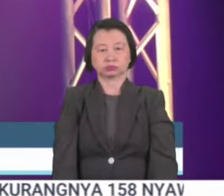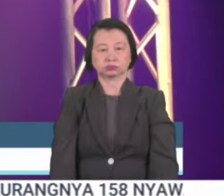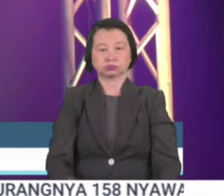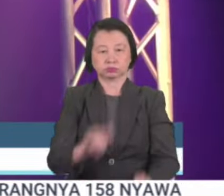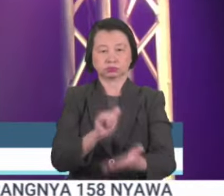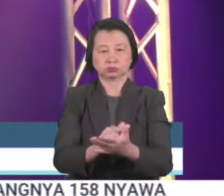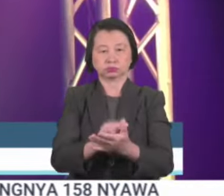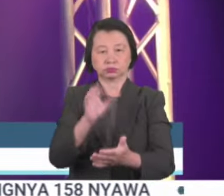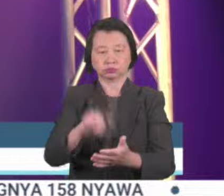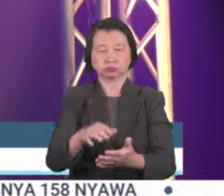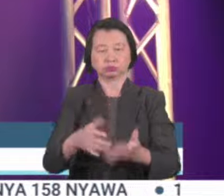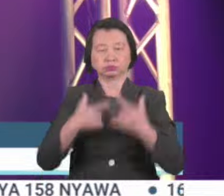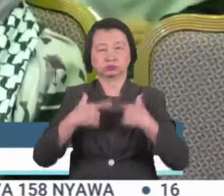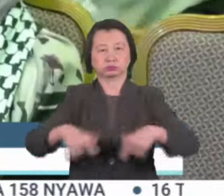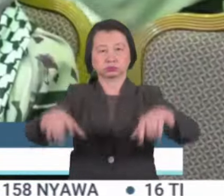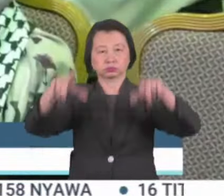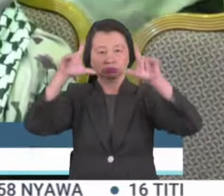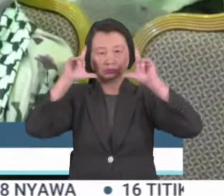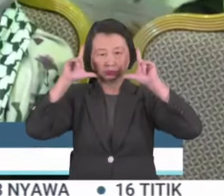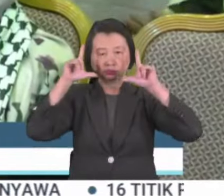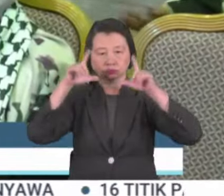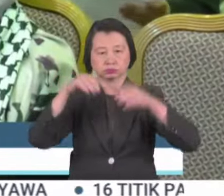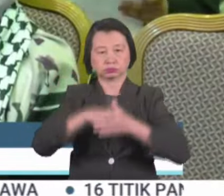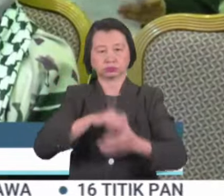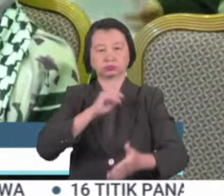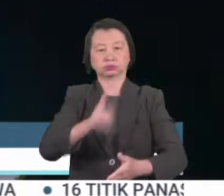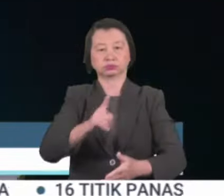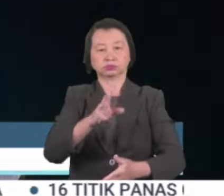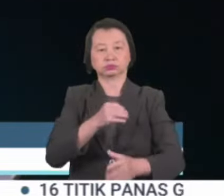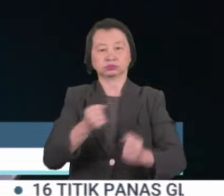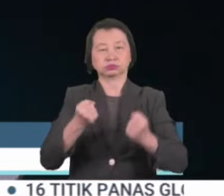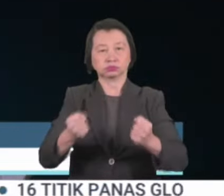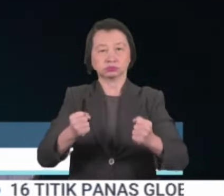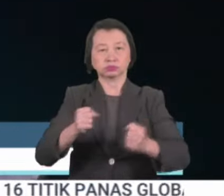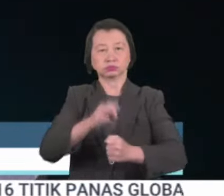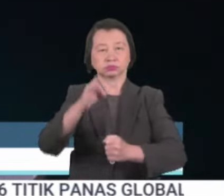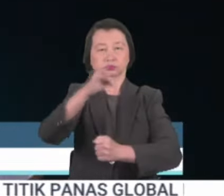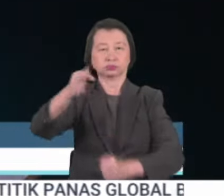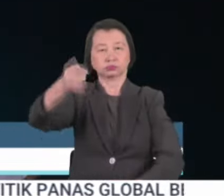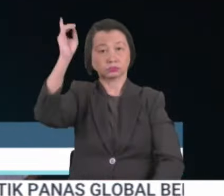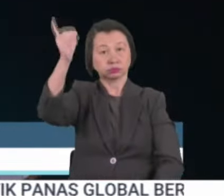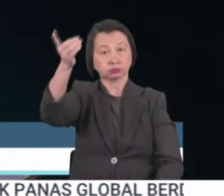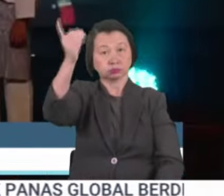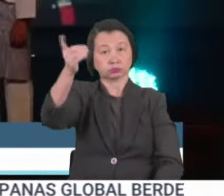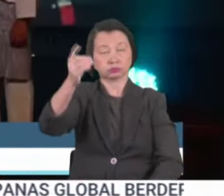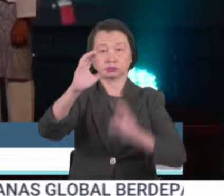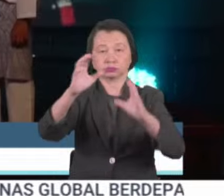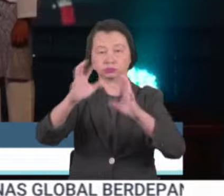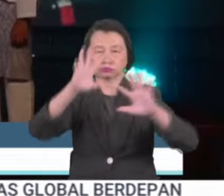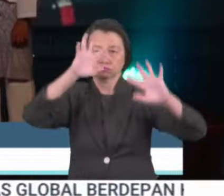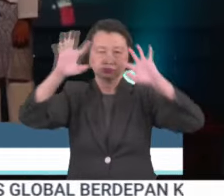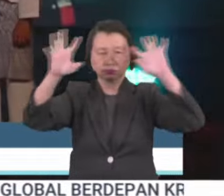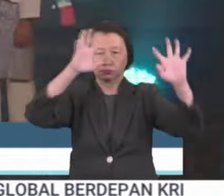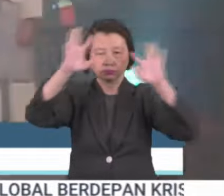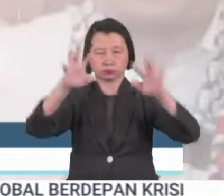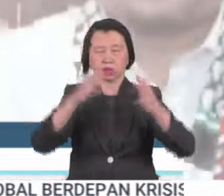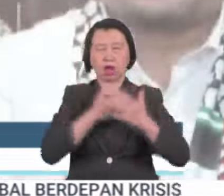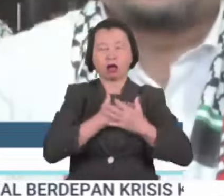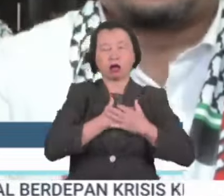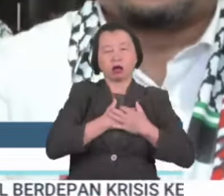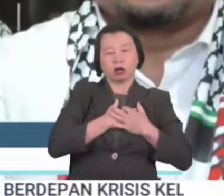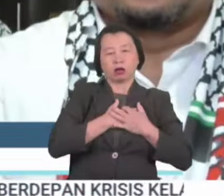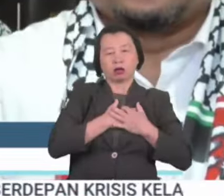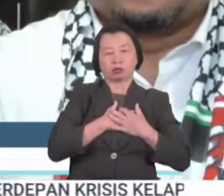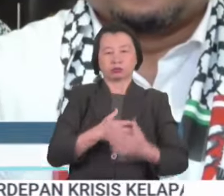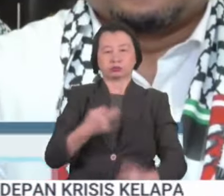Langkah itu sekaligus mengangkat martabat seni dalam Islam serta memperkukuh semangat dakwah melalui kaedah yang kreatif dan menyentuh hati.